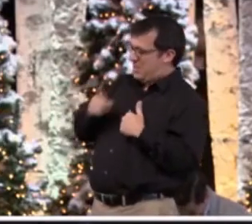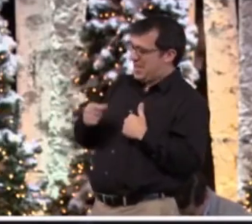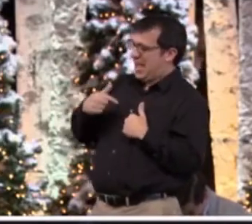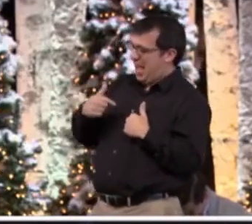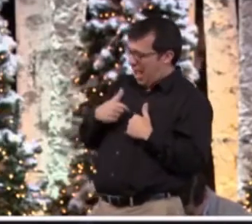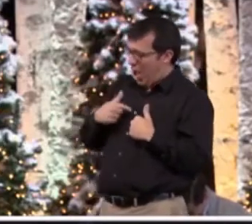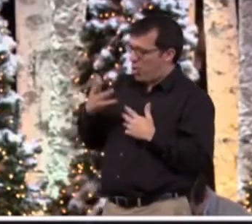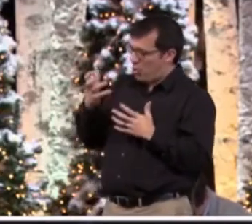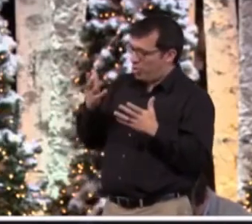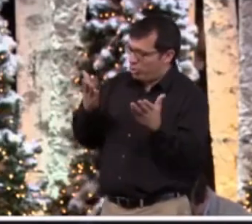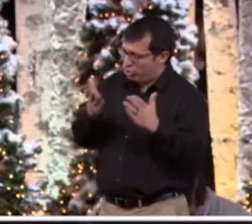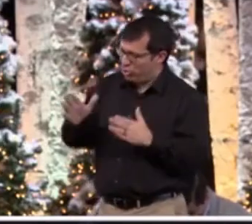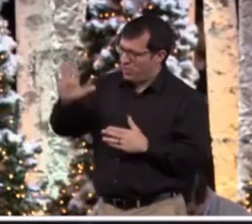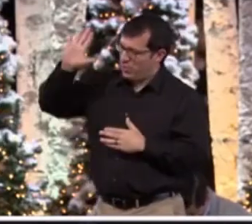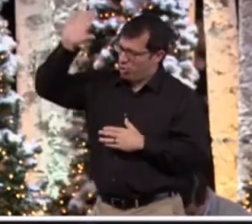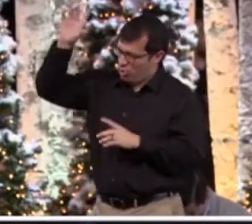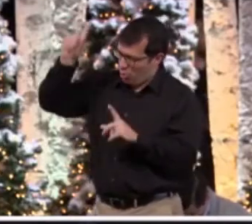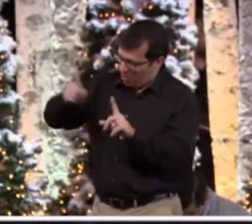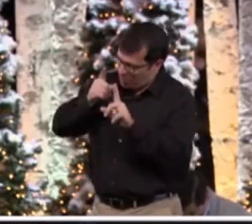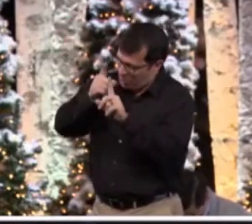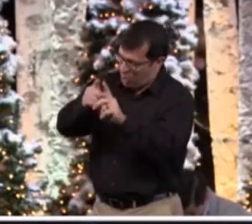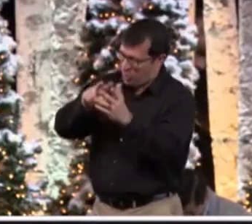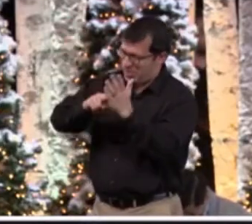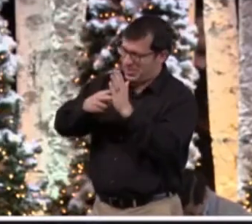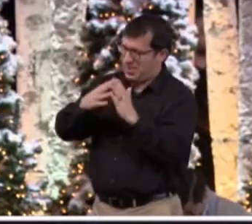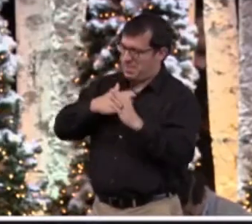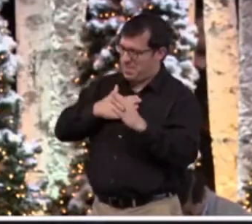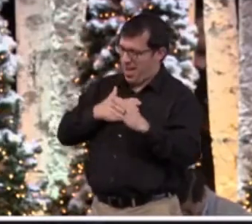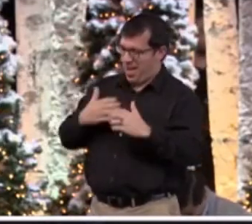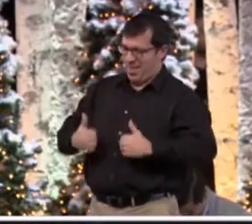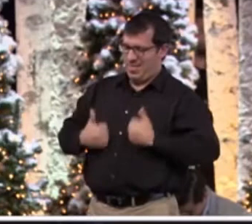मेरो पुस्तामा तपाईँको उद्देश्यको सेवा गर्न चाहन्छु।